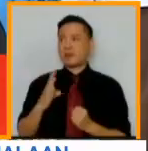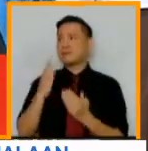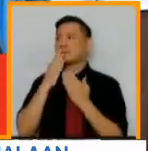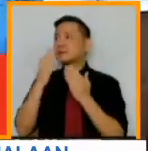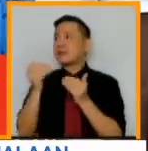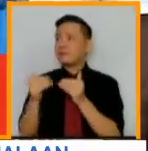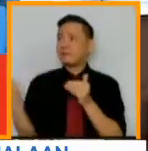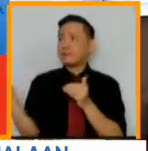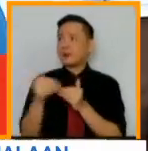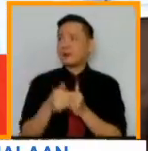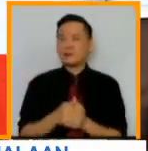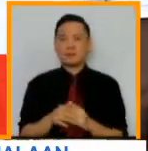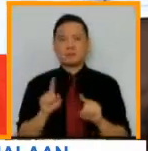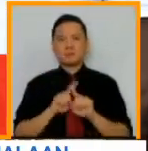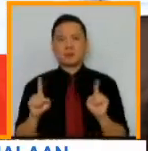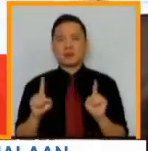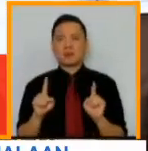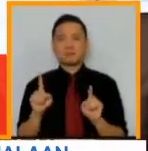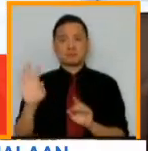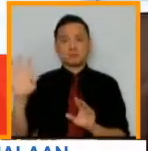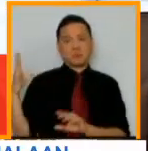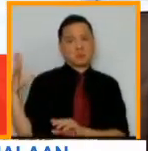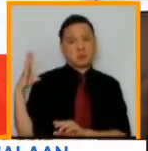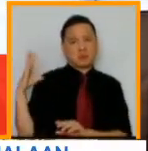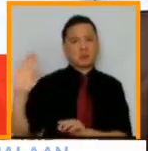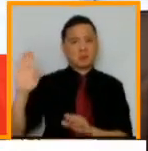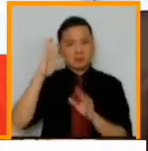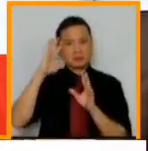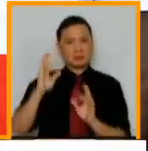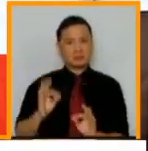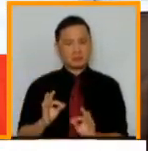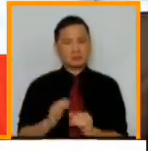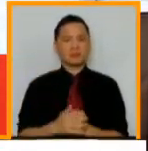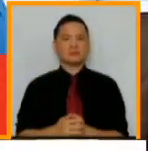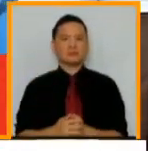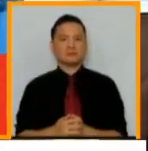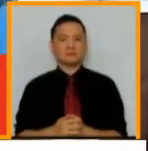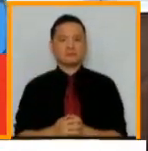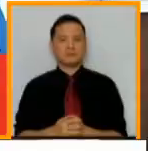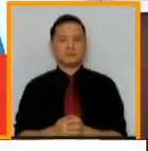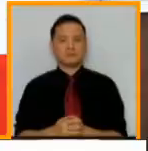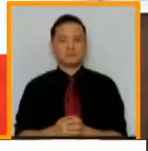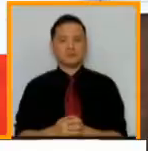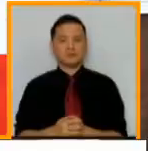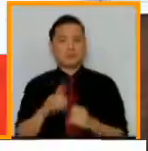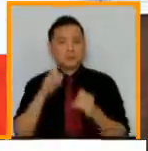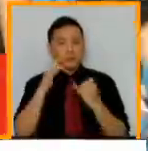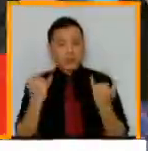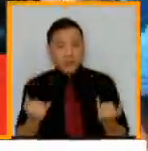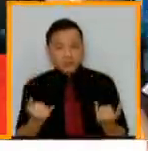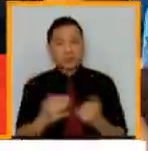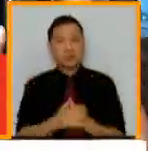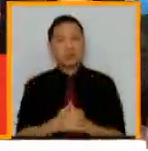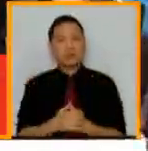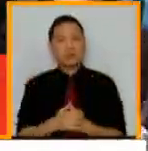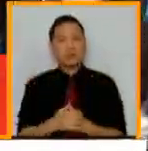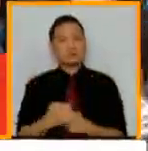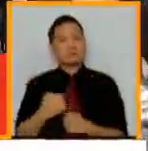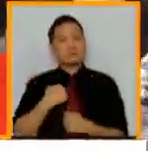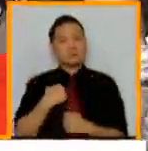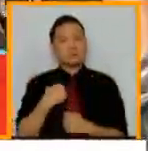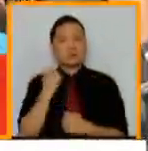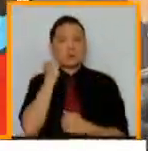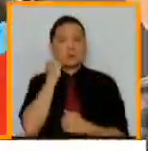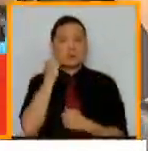rin pangunahan sila until they say so. For the meantime, I'm always hopeful. Samantala, sabi